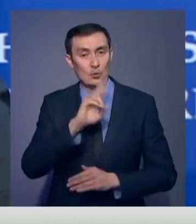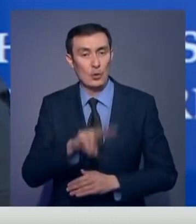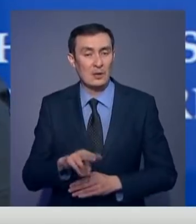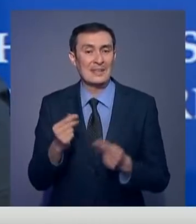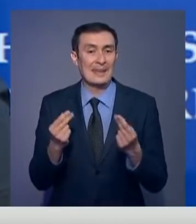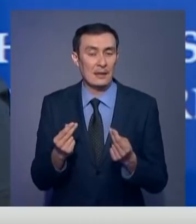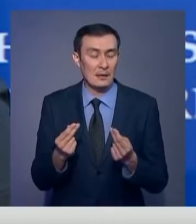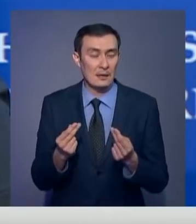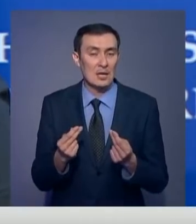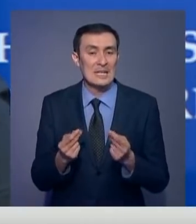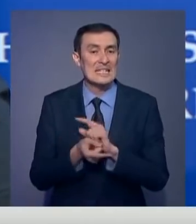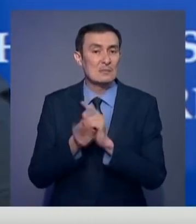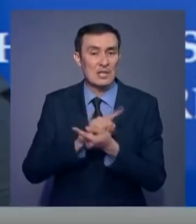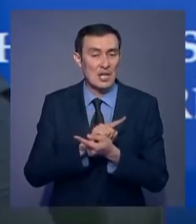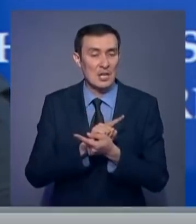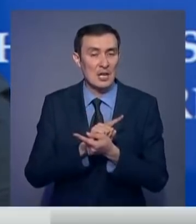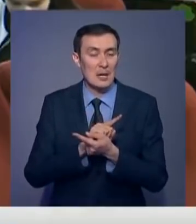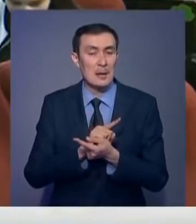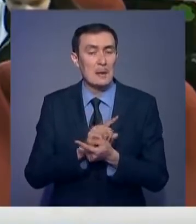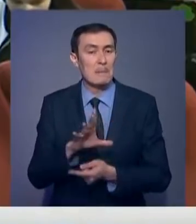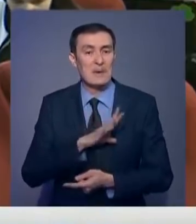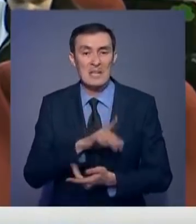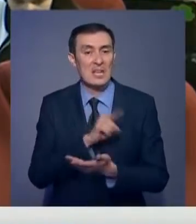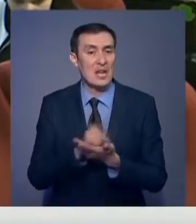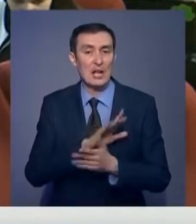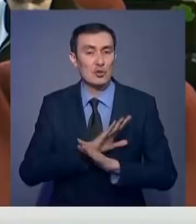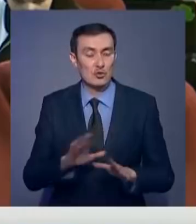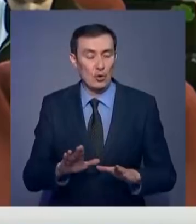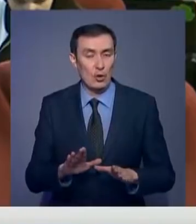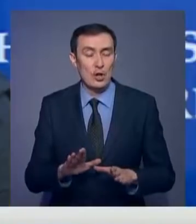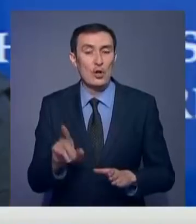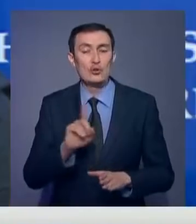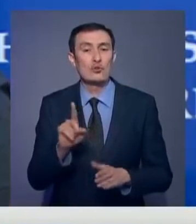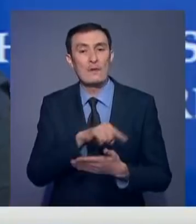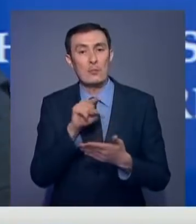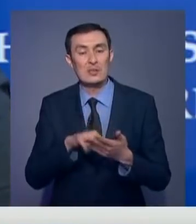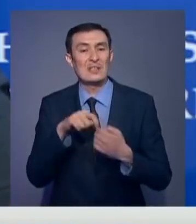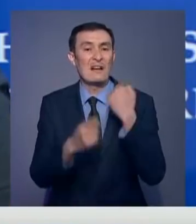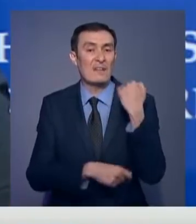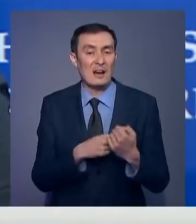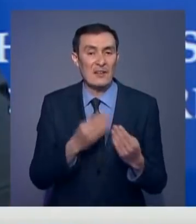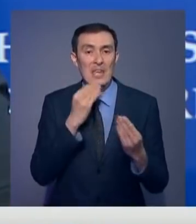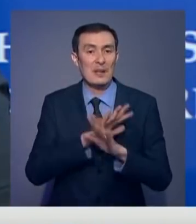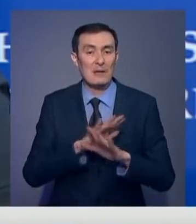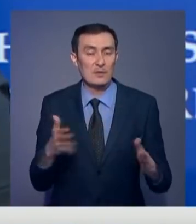доллара к тенге изменений быть не должно. Что касается непродовольственных товаров,